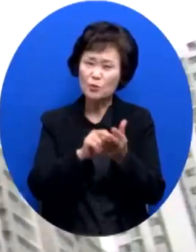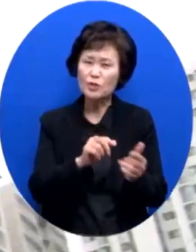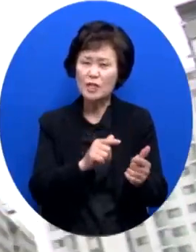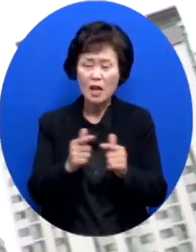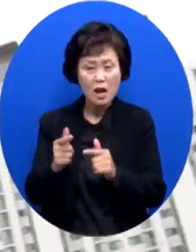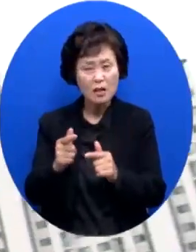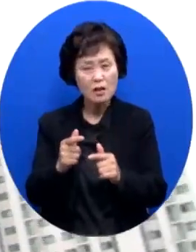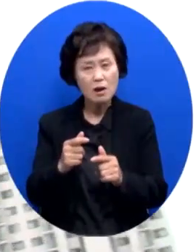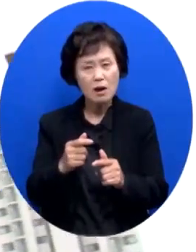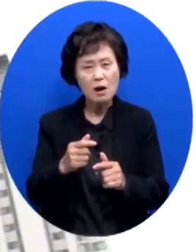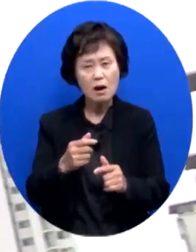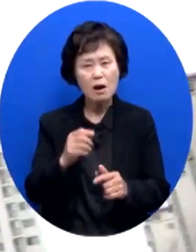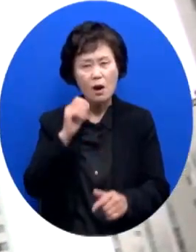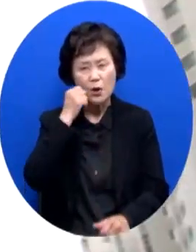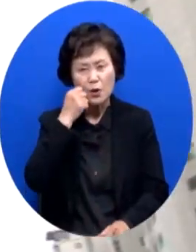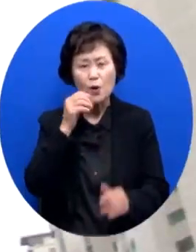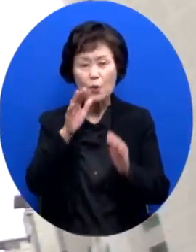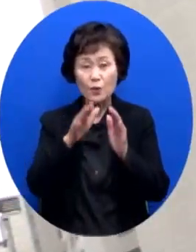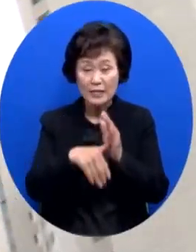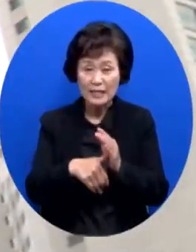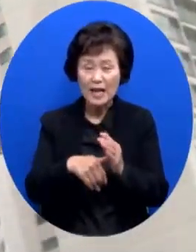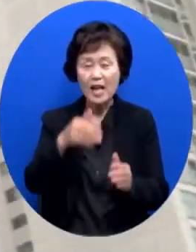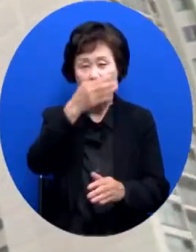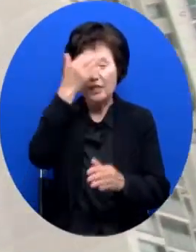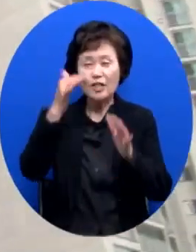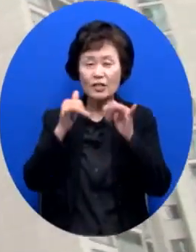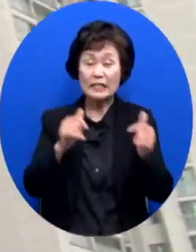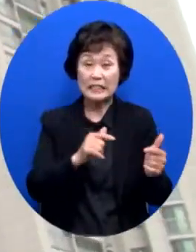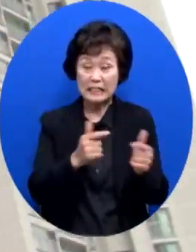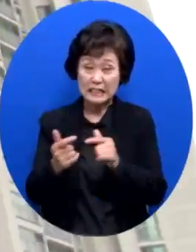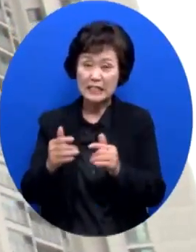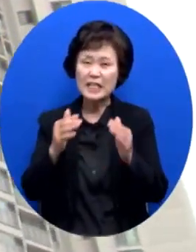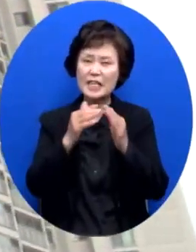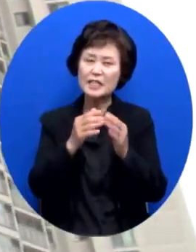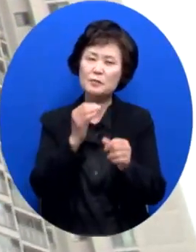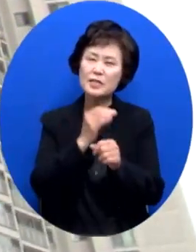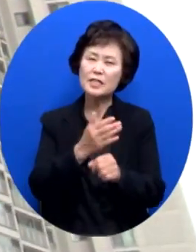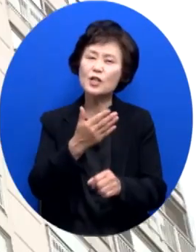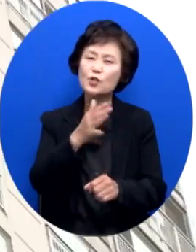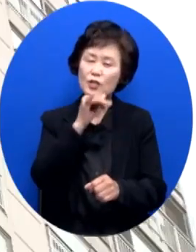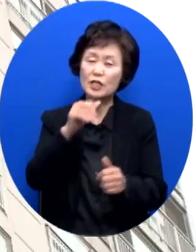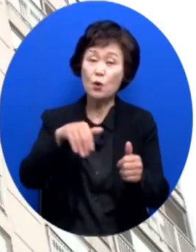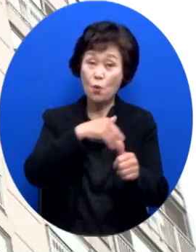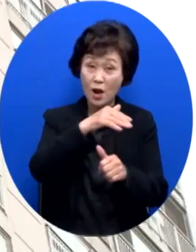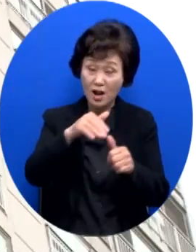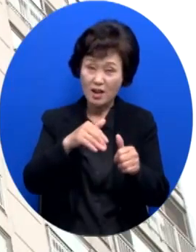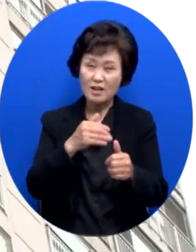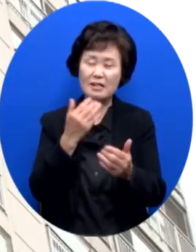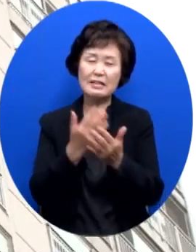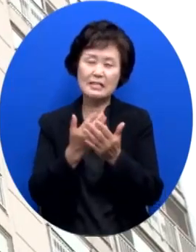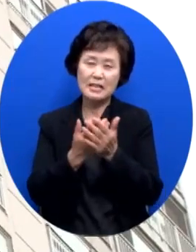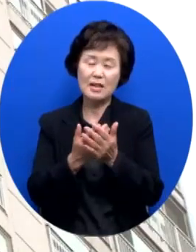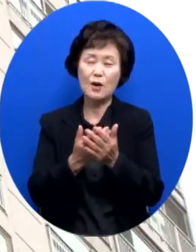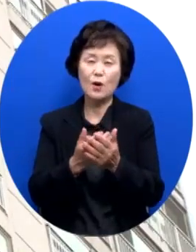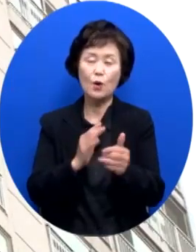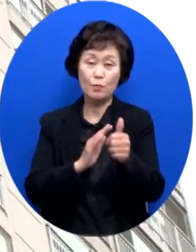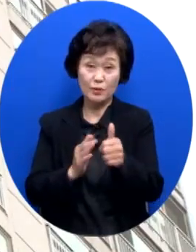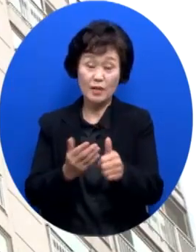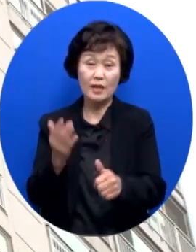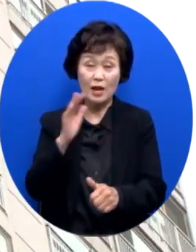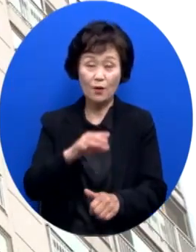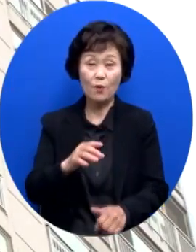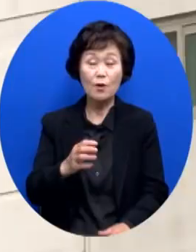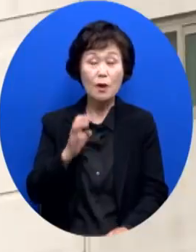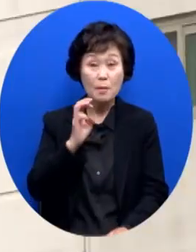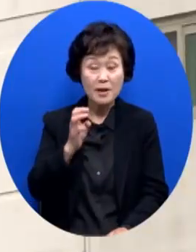같은 무차별적 공급보다 청년이 부동산 소유할 수 있는 정책과 환경 제공해달라고 했고요.